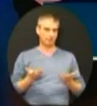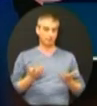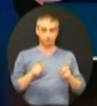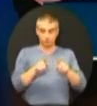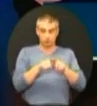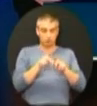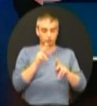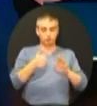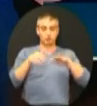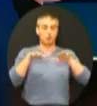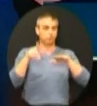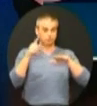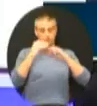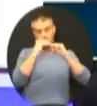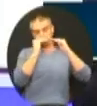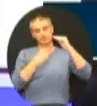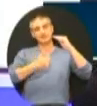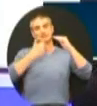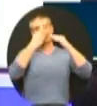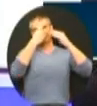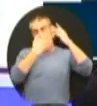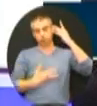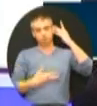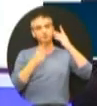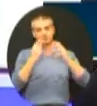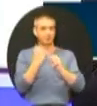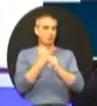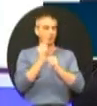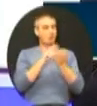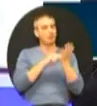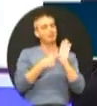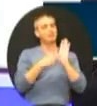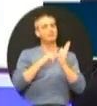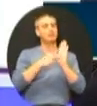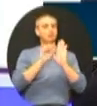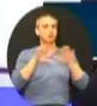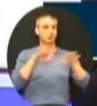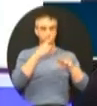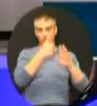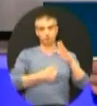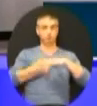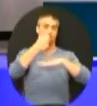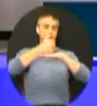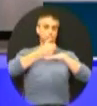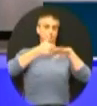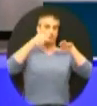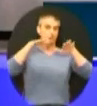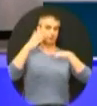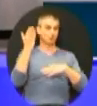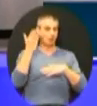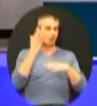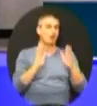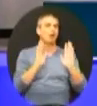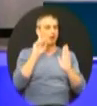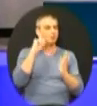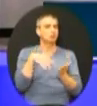שכמו שיש ראש ממשלה ומתחתיו שרים שצריכים בעצם בפעולתם לשקף את מדיניות הממשלה שבראשה עומד ראש הממשלה כך